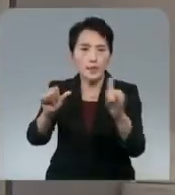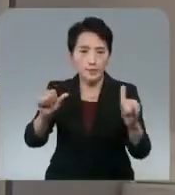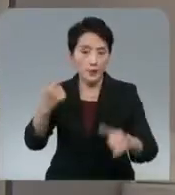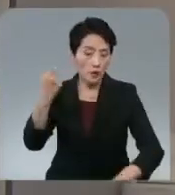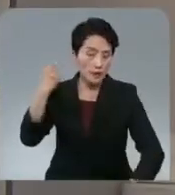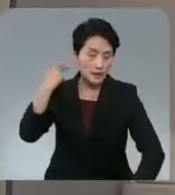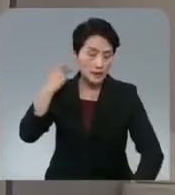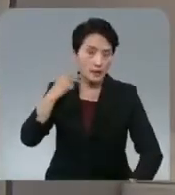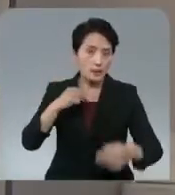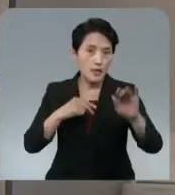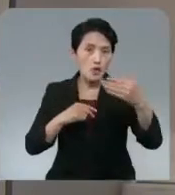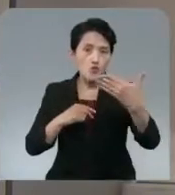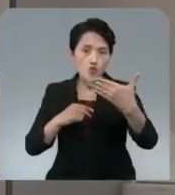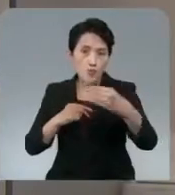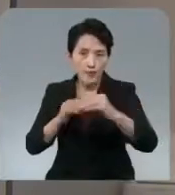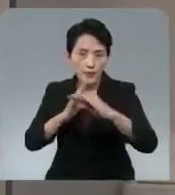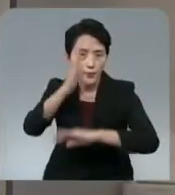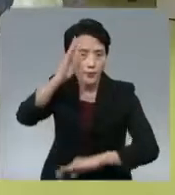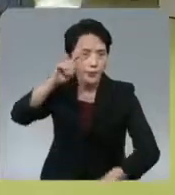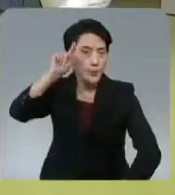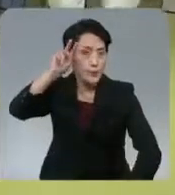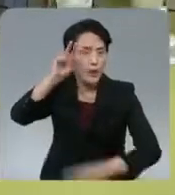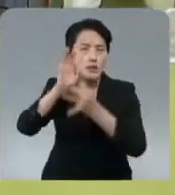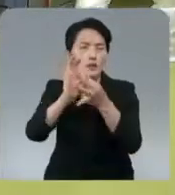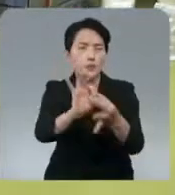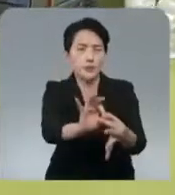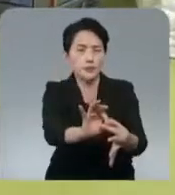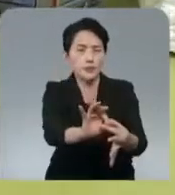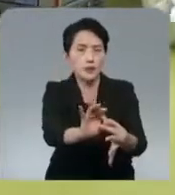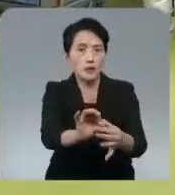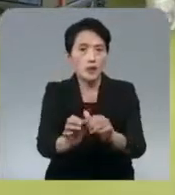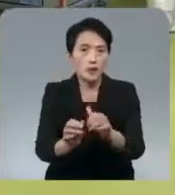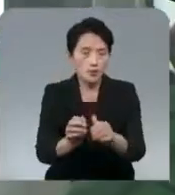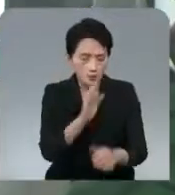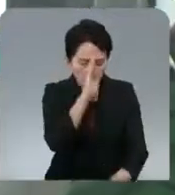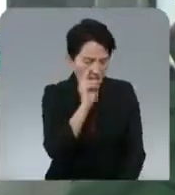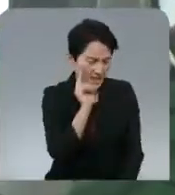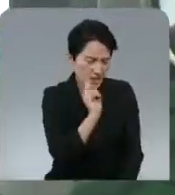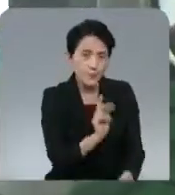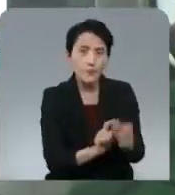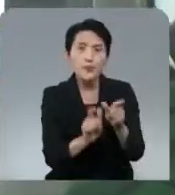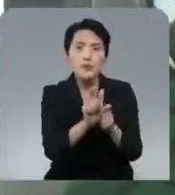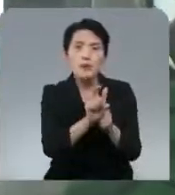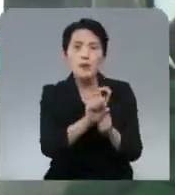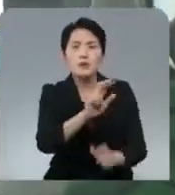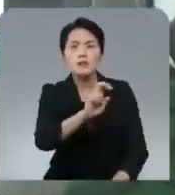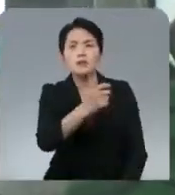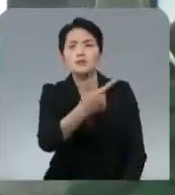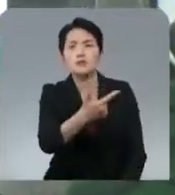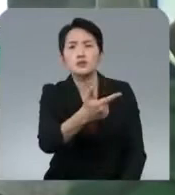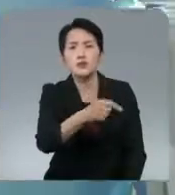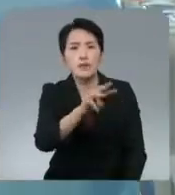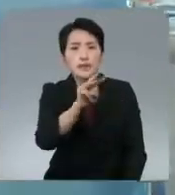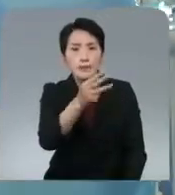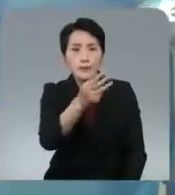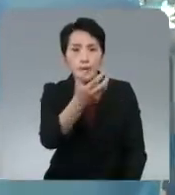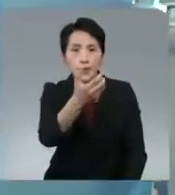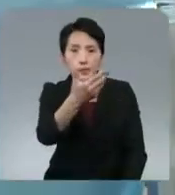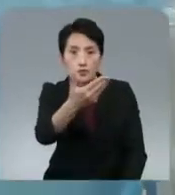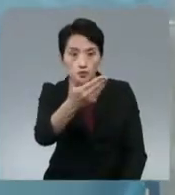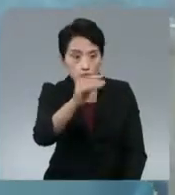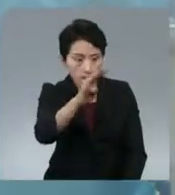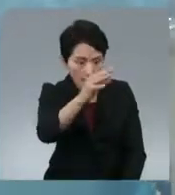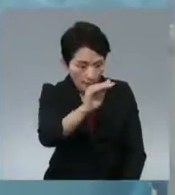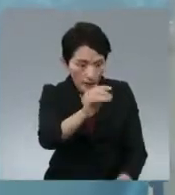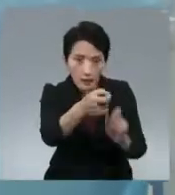ます自営業者らは営業時間制限の緩和を求めていますが専門家からはまだ流行